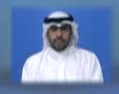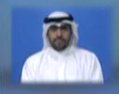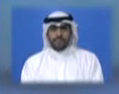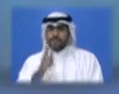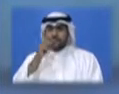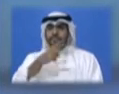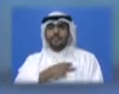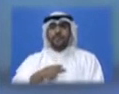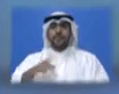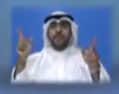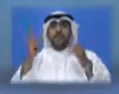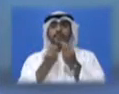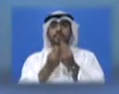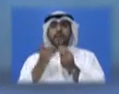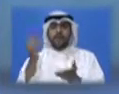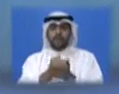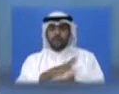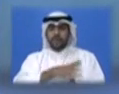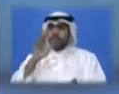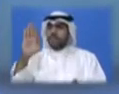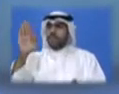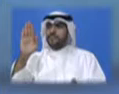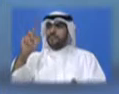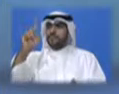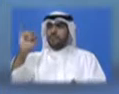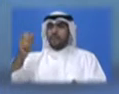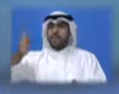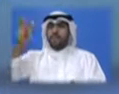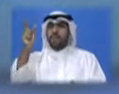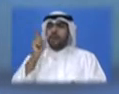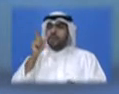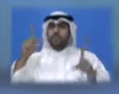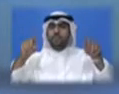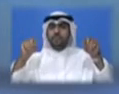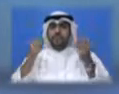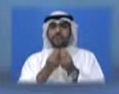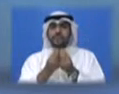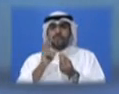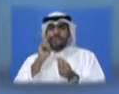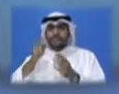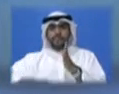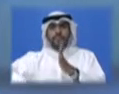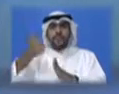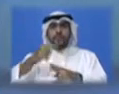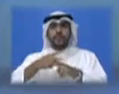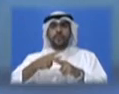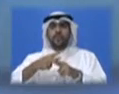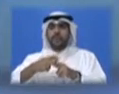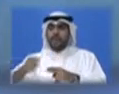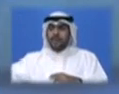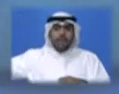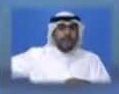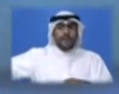أشاد وزير الإعلام ووزير الدولة لشؤون الشباب الشيخ سلمان الحمود الصباح بالتميز الذي ظهر به أبطال الكويت في لعبة